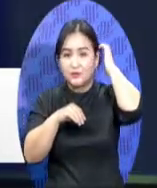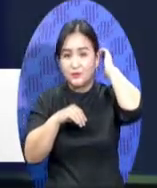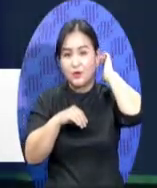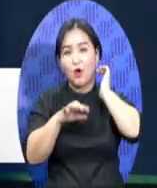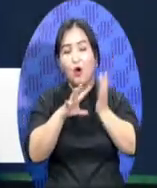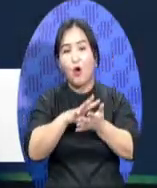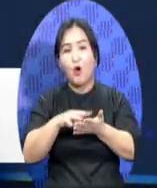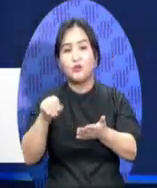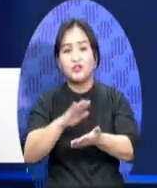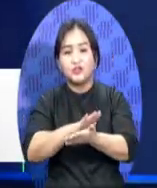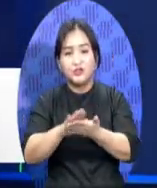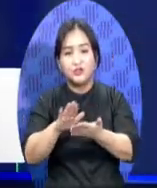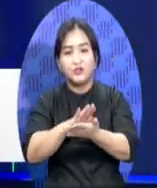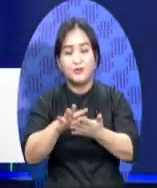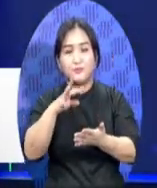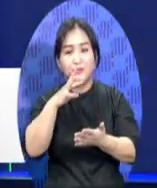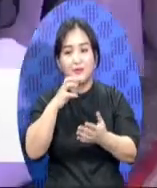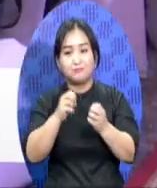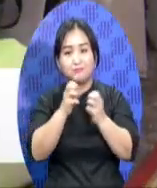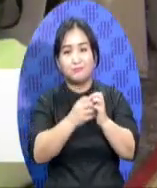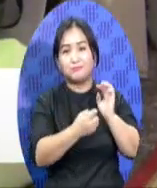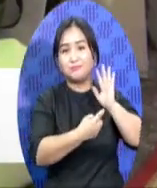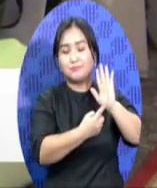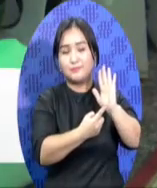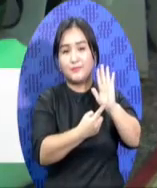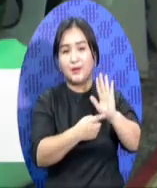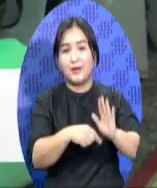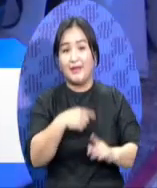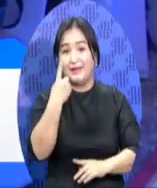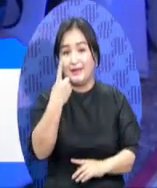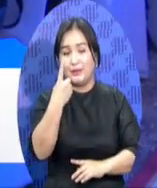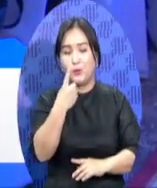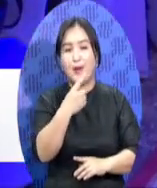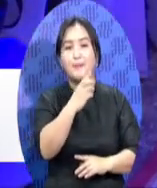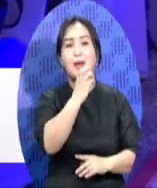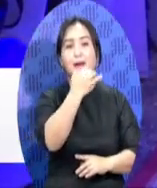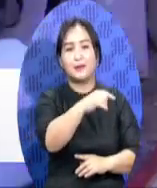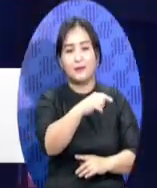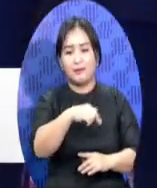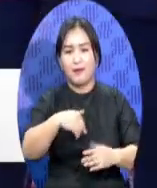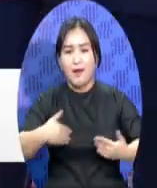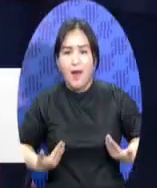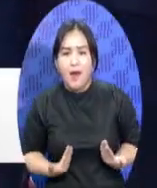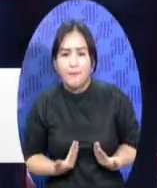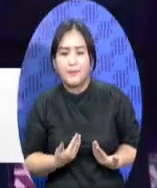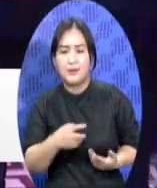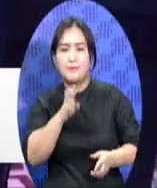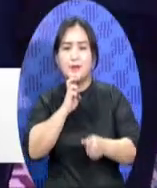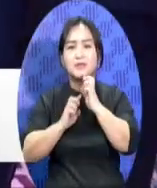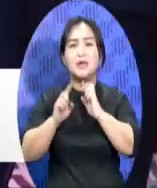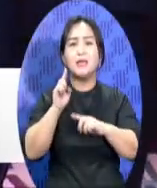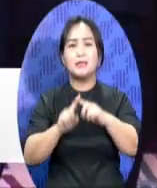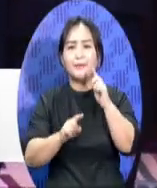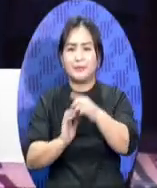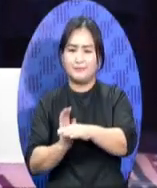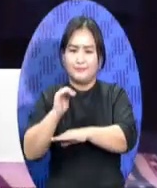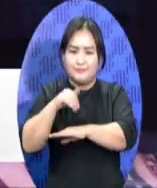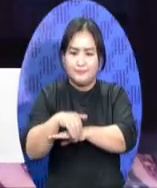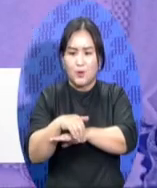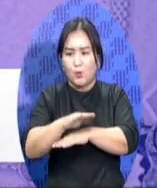Нэгдүгээр байрт өрх толгойсон эмэгтэйчүүд амьдралын бэрхшээл саадыг хэрхэн давж байгааг, за үр хөвгтийнхөө төлөө ямар их төвчээр гаргадаг тухай